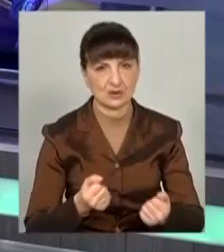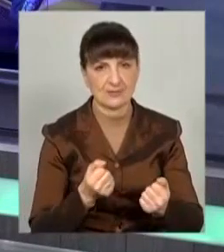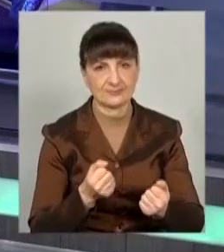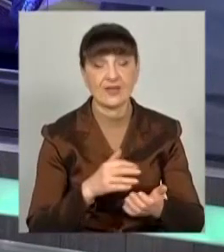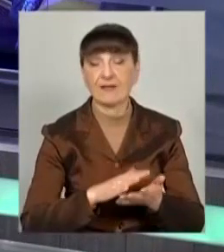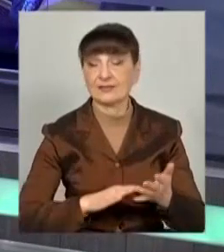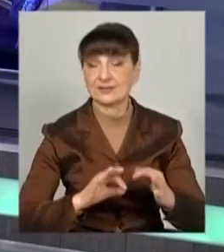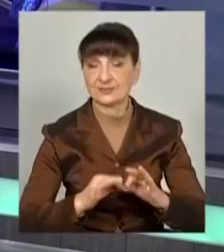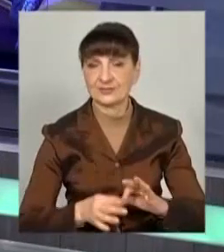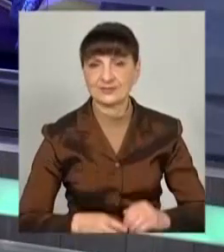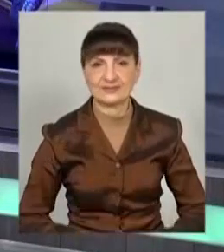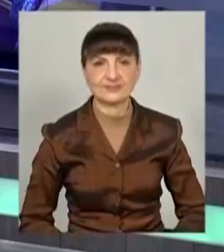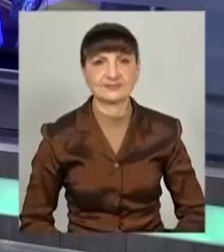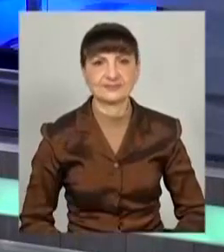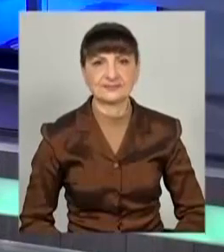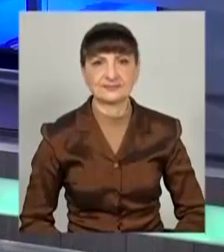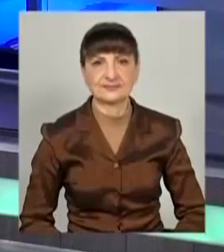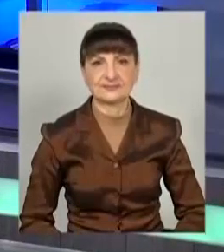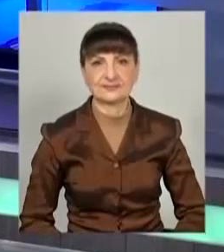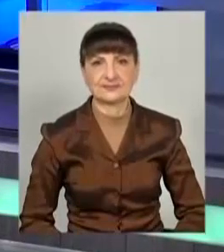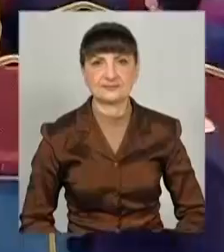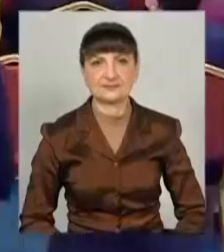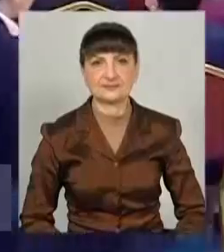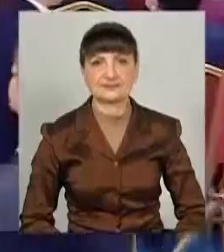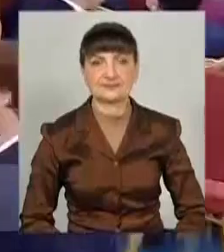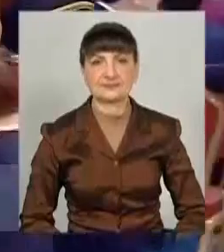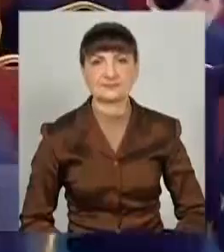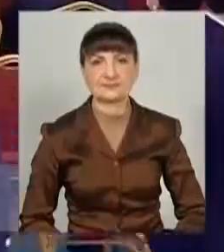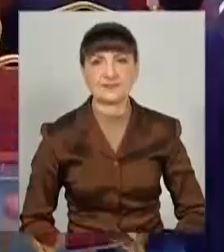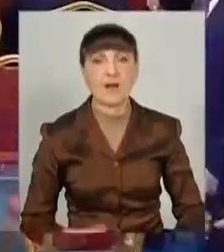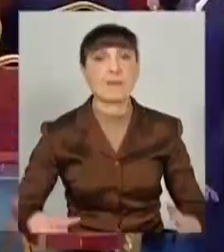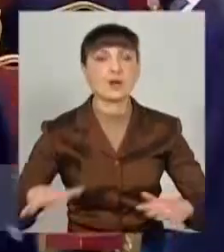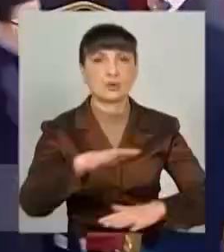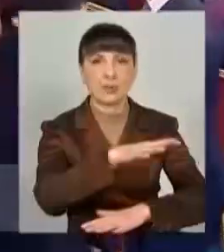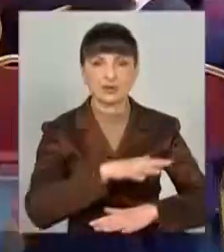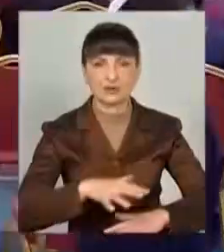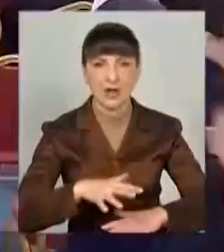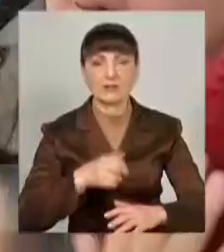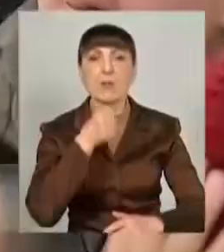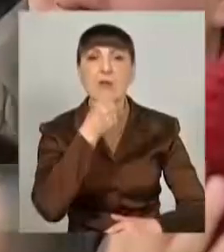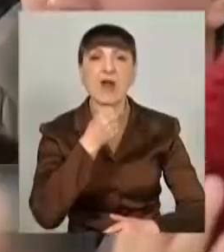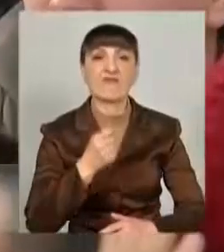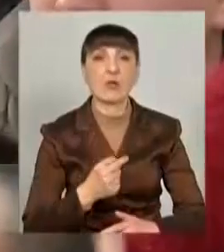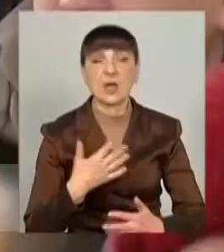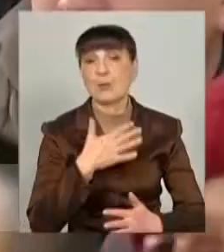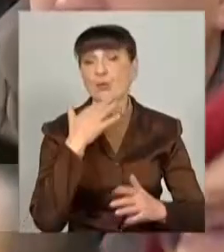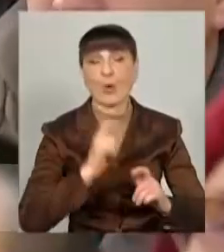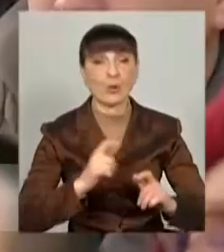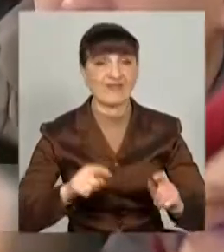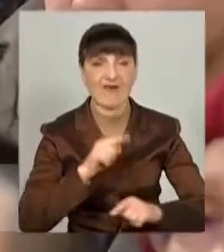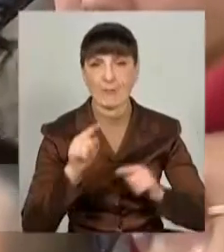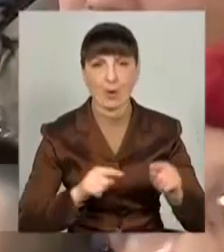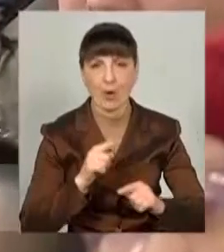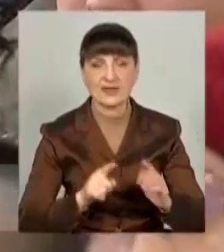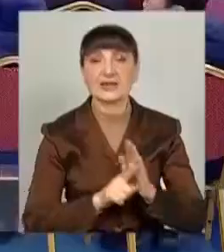асмогулова побывала на традиционной встрече Просторная площадка микрофонные стойки и сотни горожан с вопросами